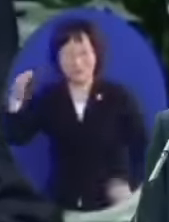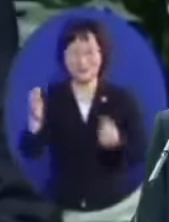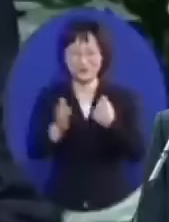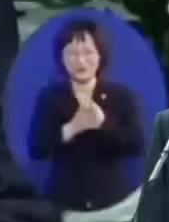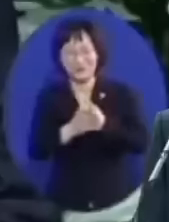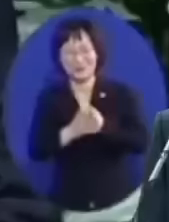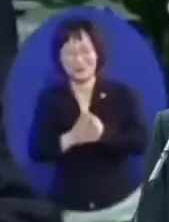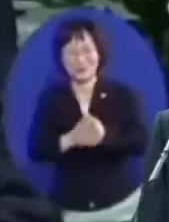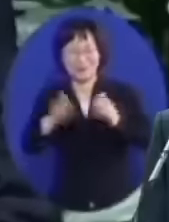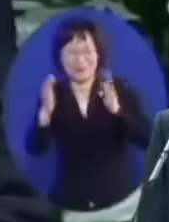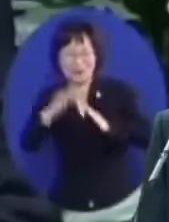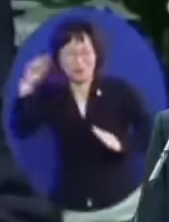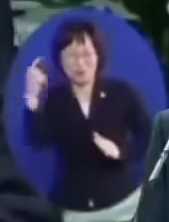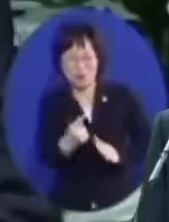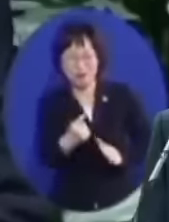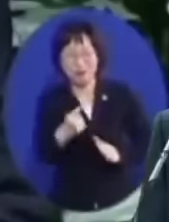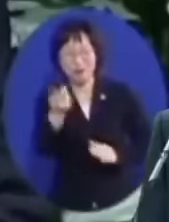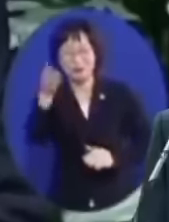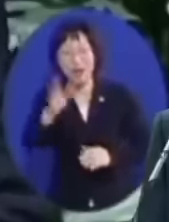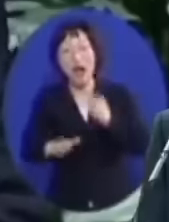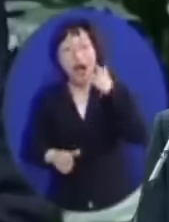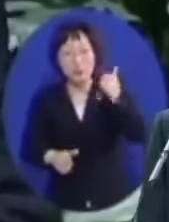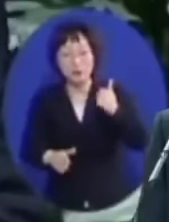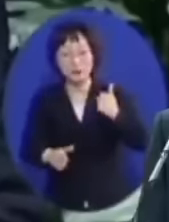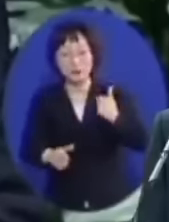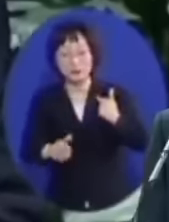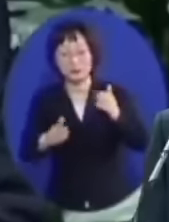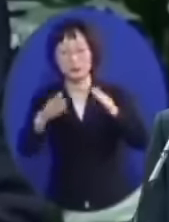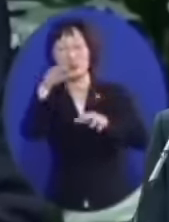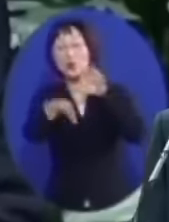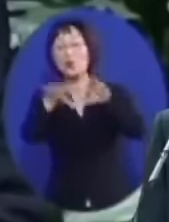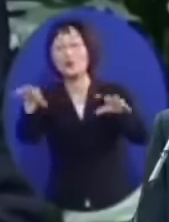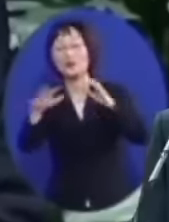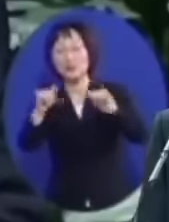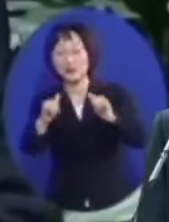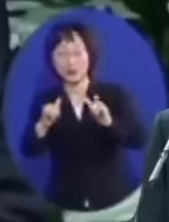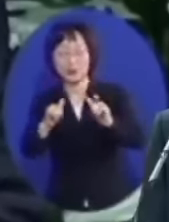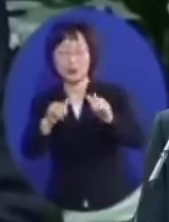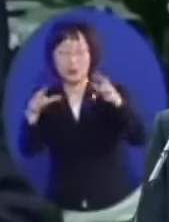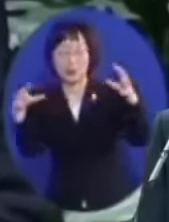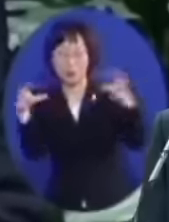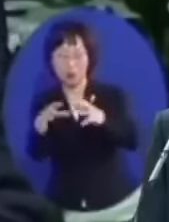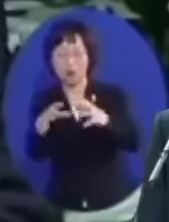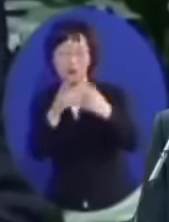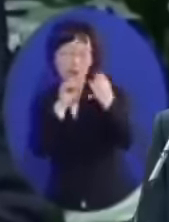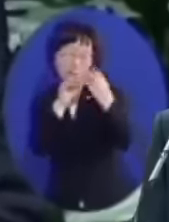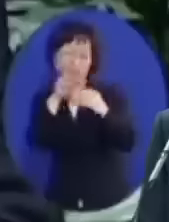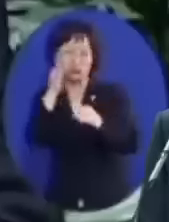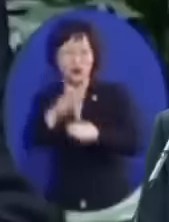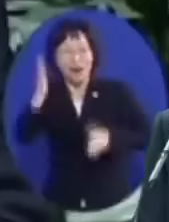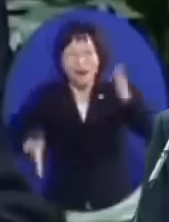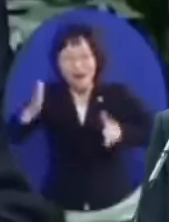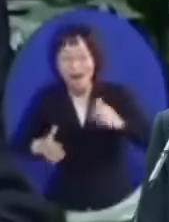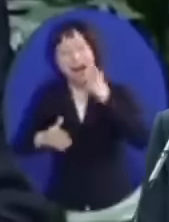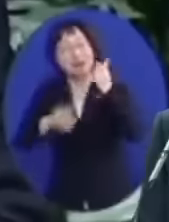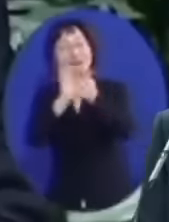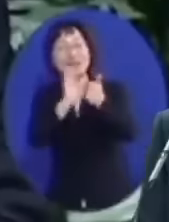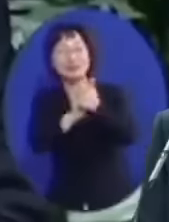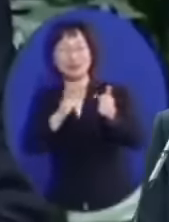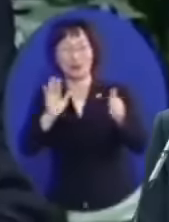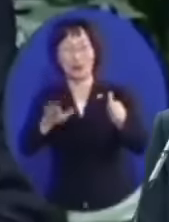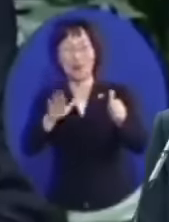범일동에는 우리 집에 들어왔는데 아버님이 주위 사람들 모아놓고 이야기를 하고 계세요. 뛰어와서 아버지 아버지